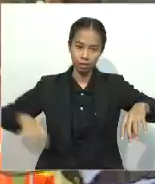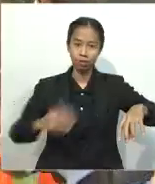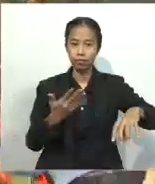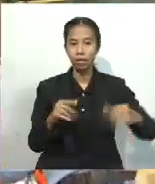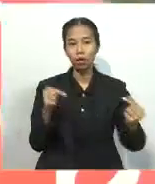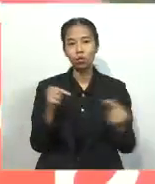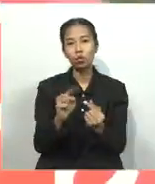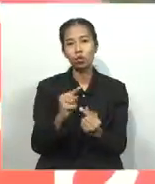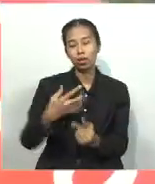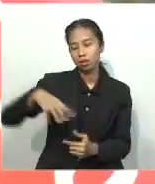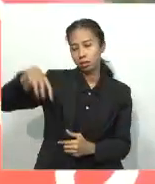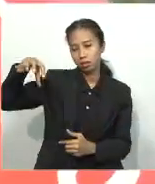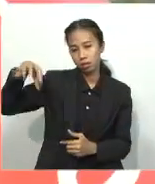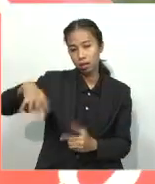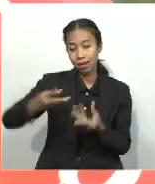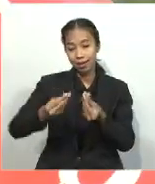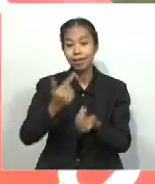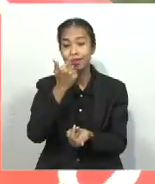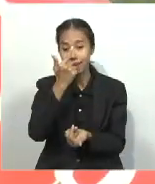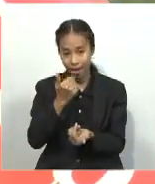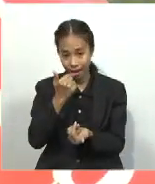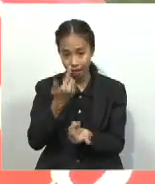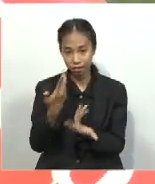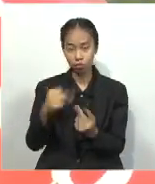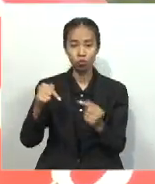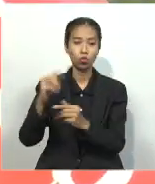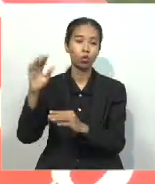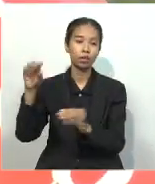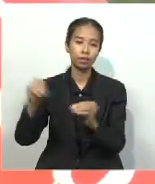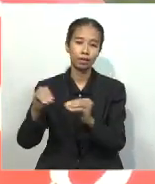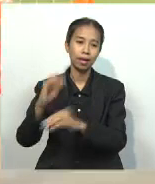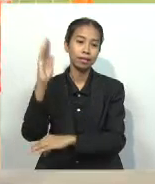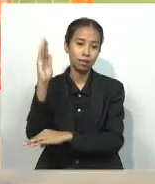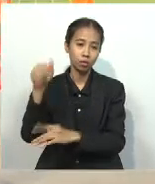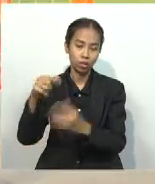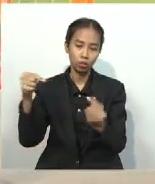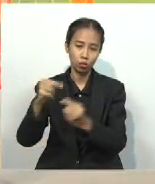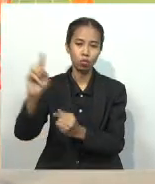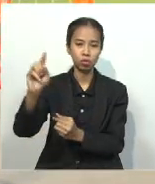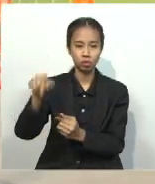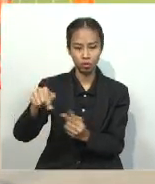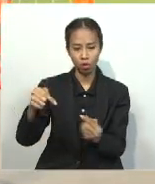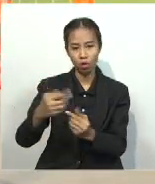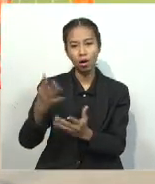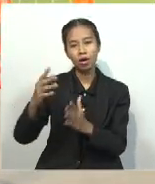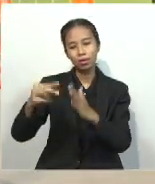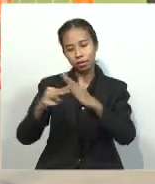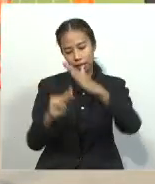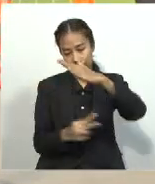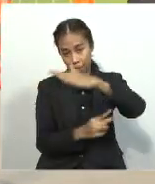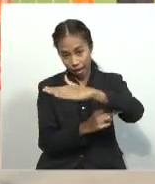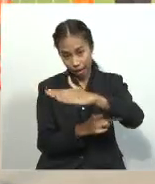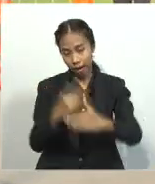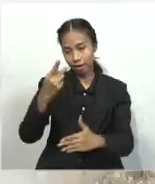น้าศาลาว่าการกรุงเทพมหานคร2ดินแดงสวนสันติภาพดินแดงใต้สะพานสาทรเขตคลองสานฝั่งธนบุรีว